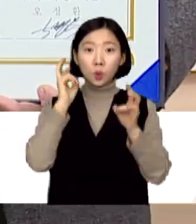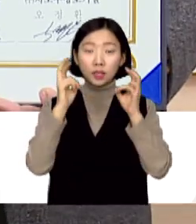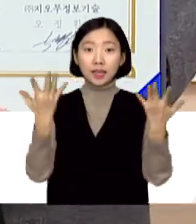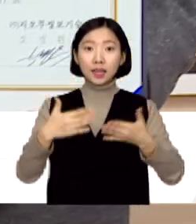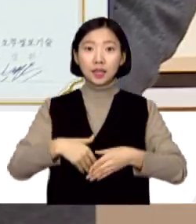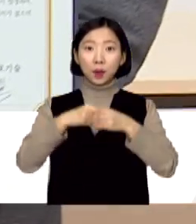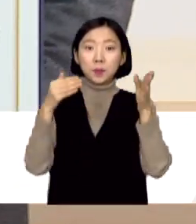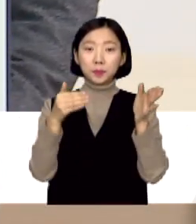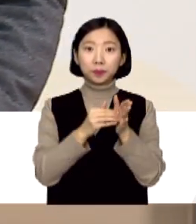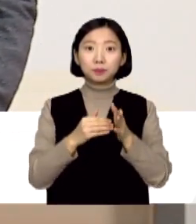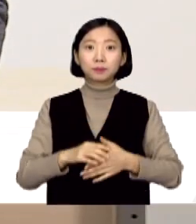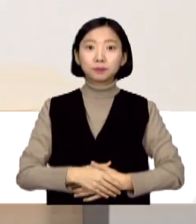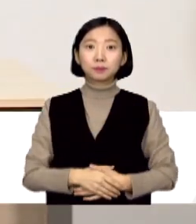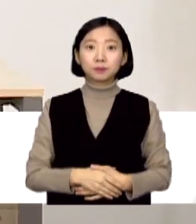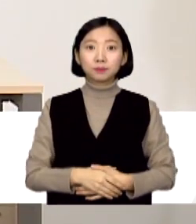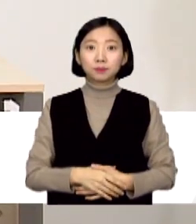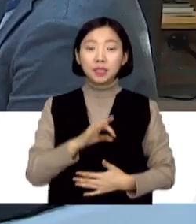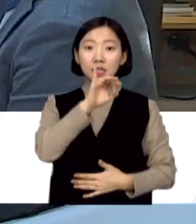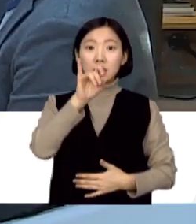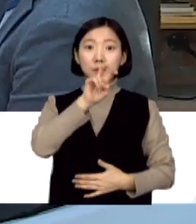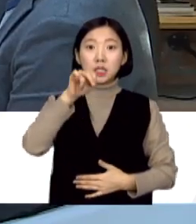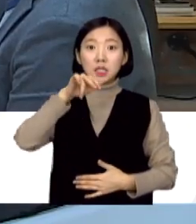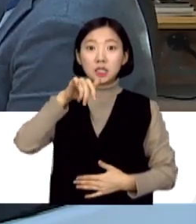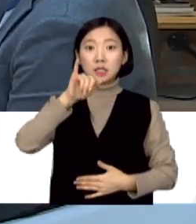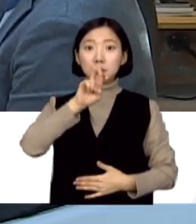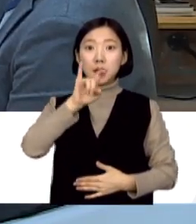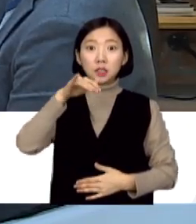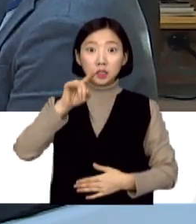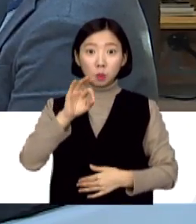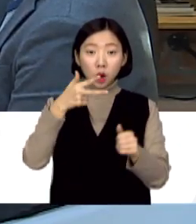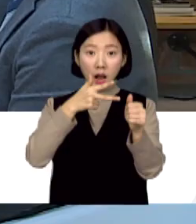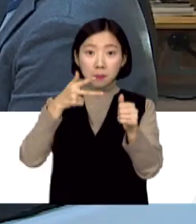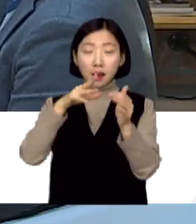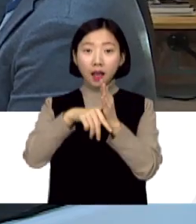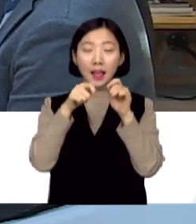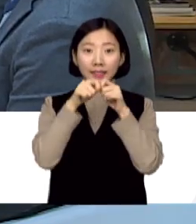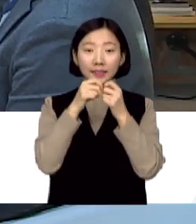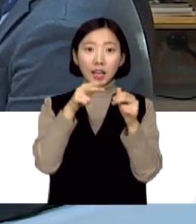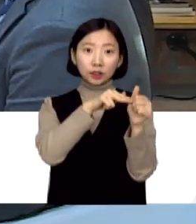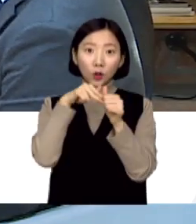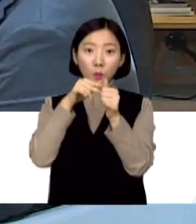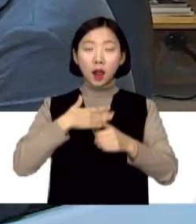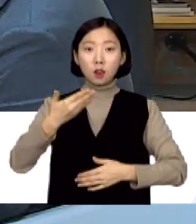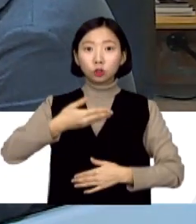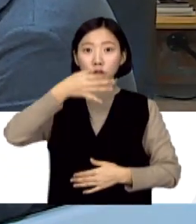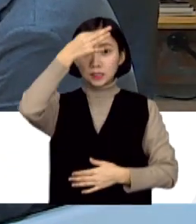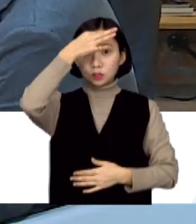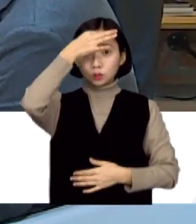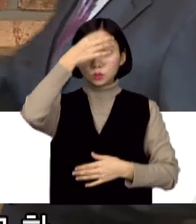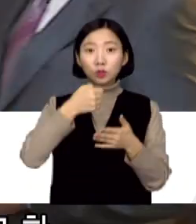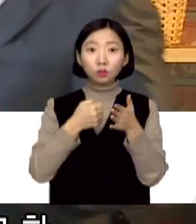정보기술과 업무협약을 체결했습니다 이미지 매칭 이란 카메라로 촬영시 상세정보를 안내해주는